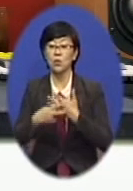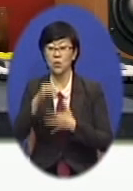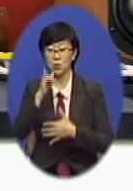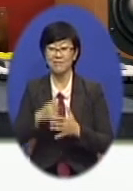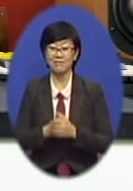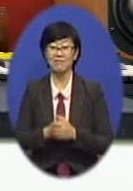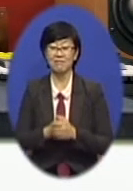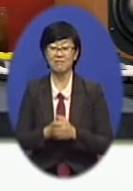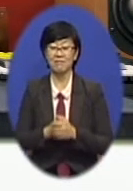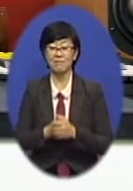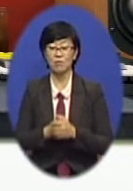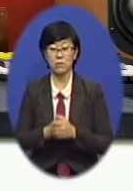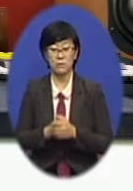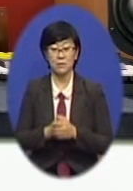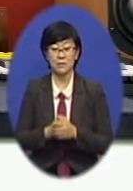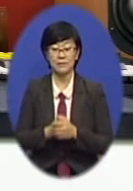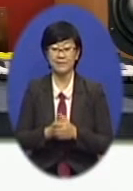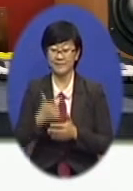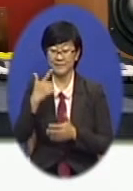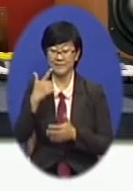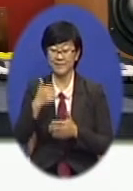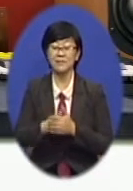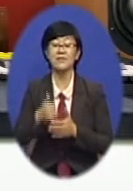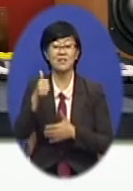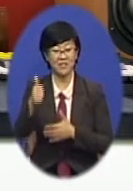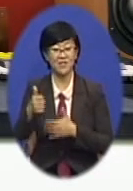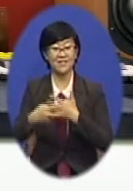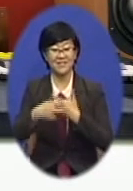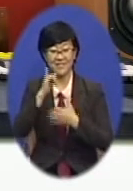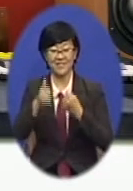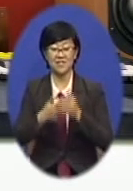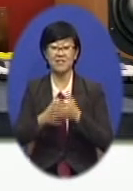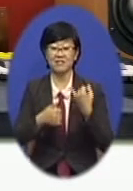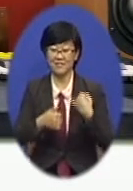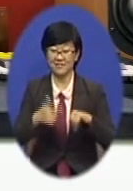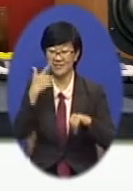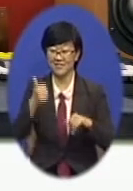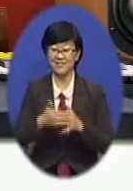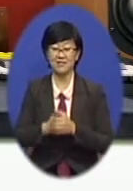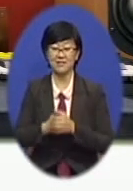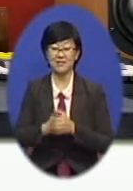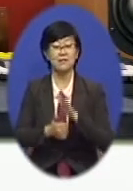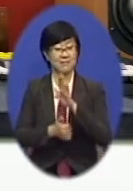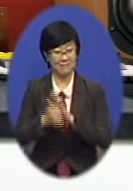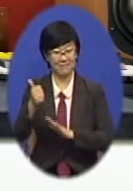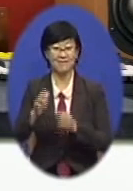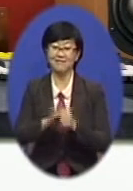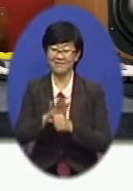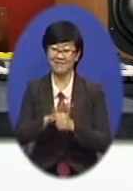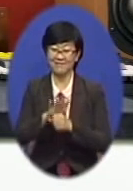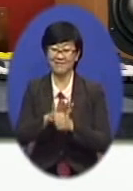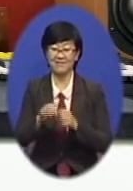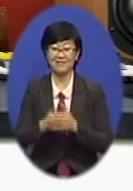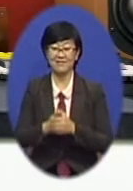아이고, 그랬구나. 그래도 우리 아빠는 병원에 있으니까 시연이 아빠한테 이 희망에, 사랑에,